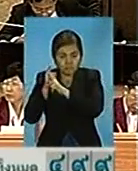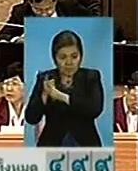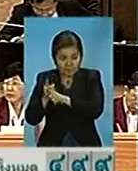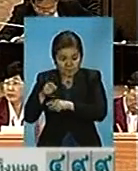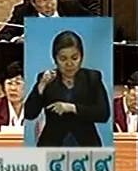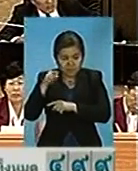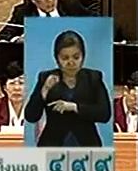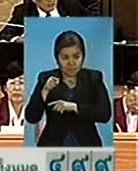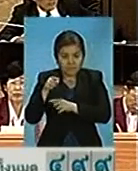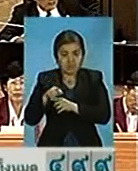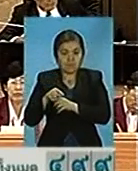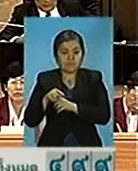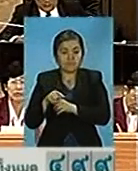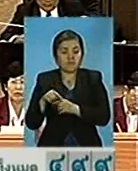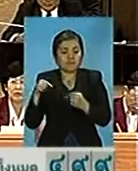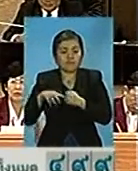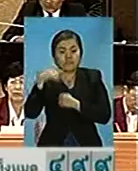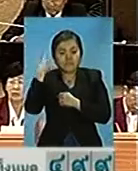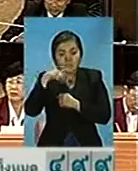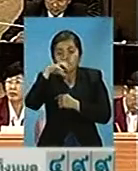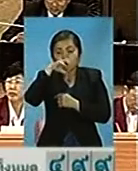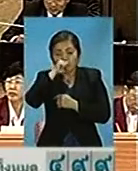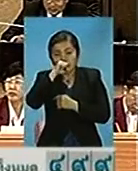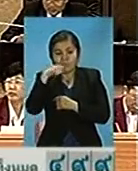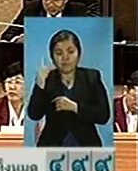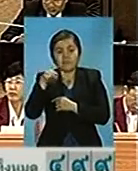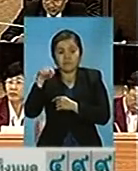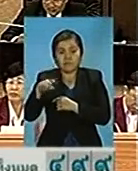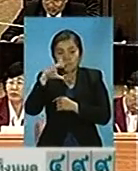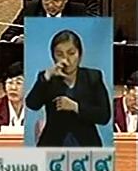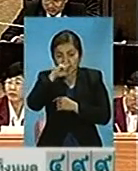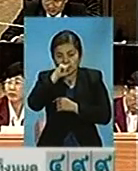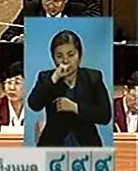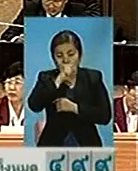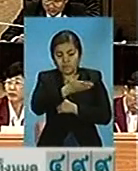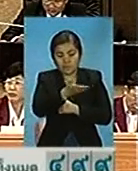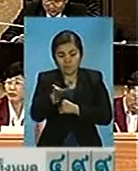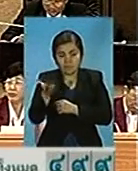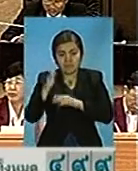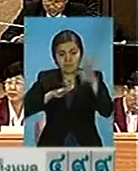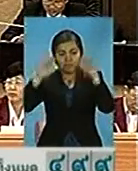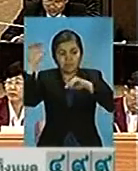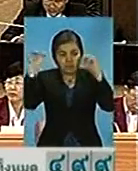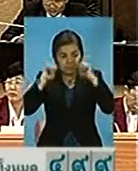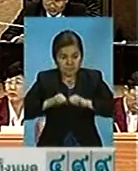ะครับท่านใดงดออกเสียงให้กดปุ่มงดออกเสียงนะครับขอเชิญออกเสียงลงคะแนนได้ครับ